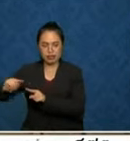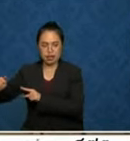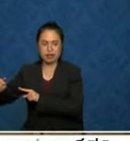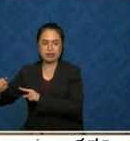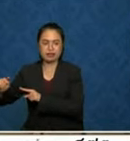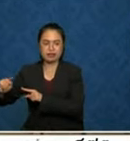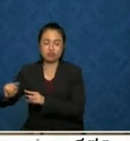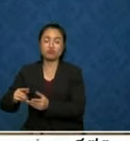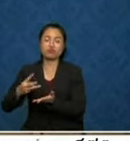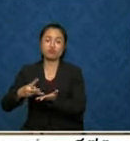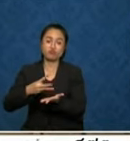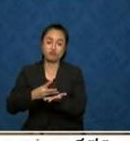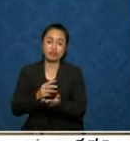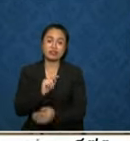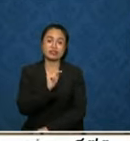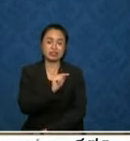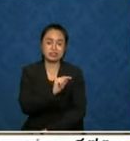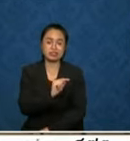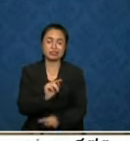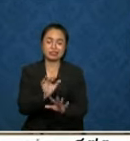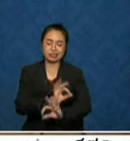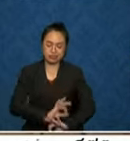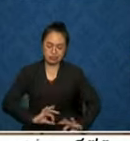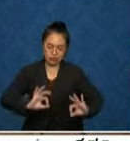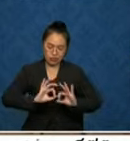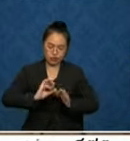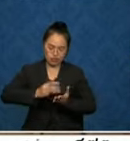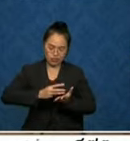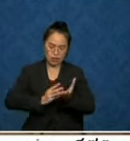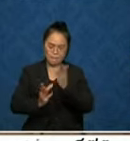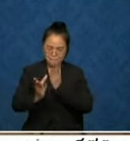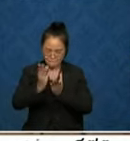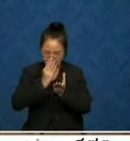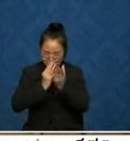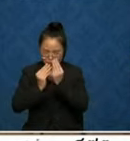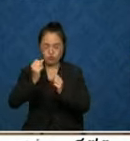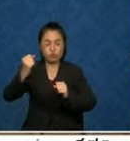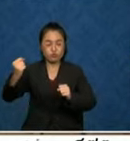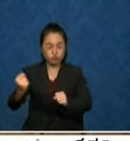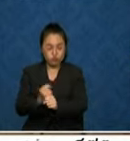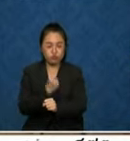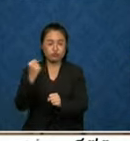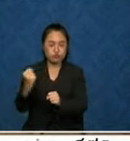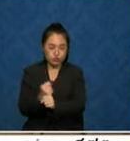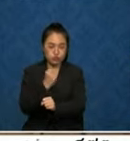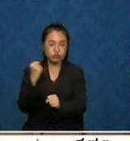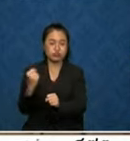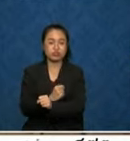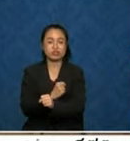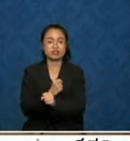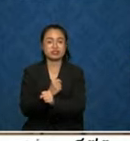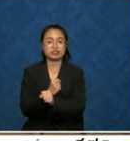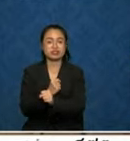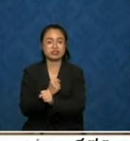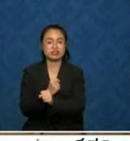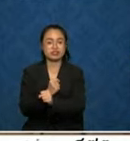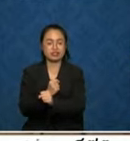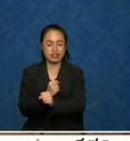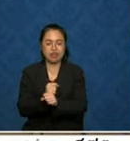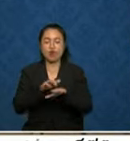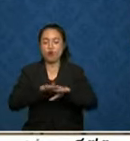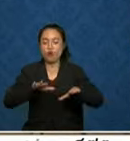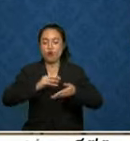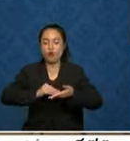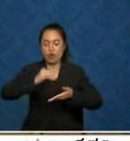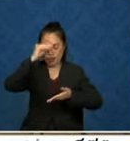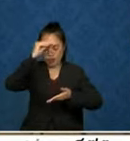านคือผลลัพธ์ค่ะวิชานี้เราต้องเรียนและฝึกทักษะอย่างจริงจังจนได้ผลลัพธ์เพื่อให้ทั้งนักเรียนและประ